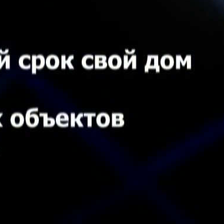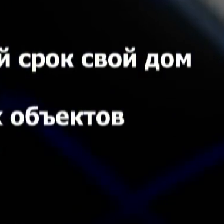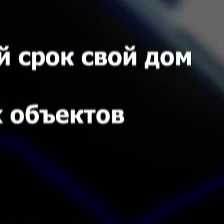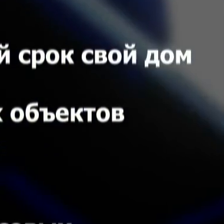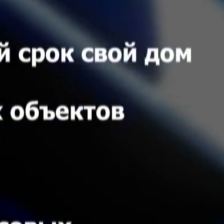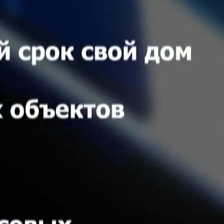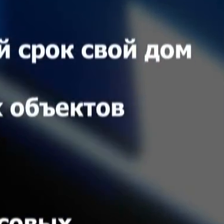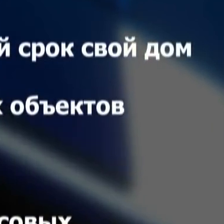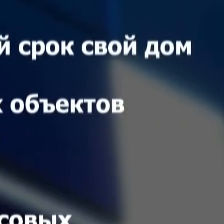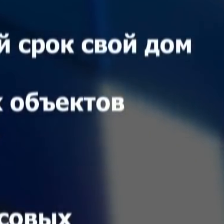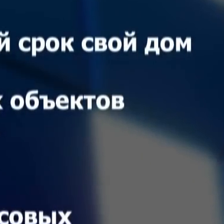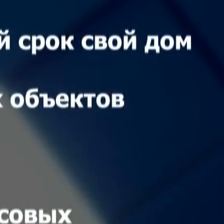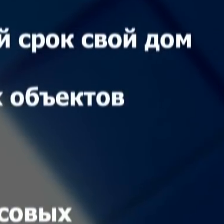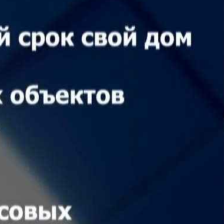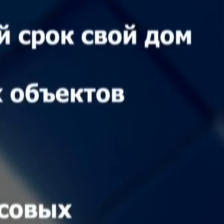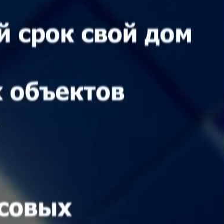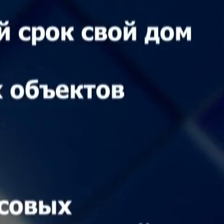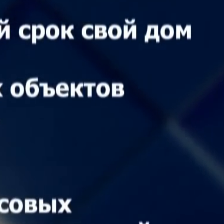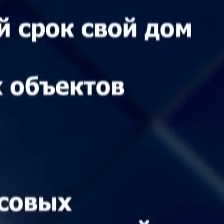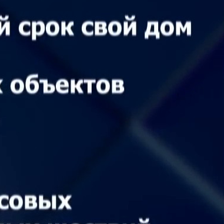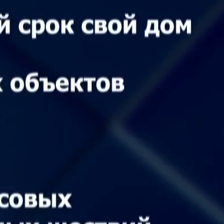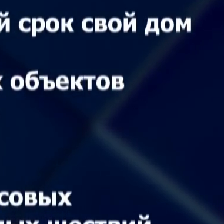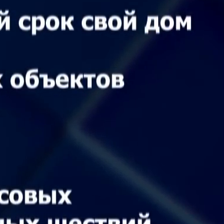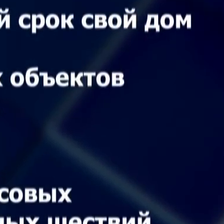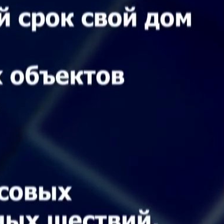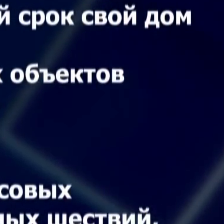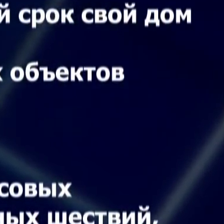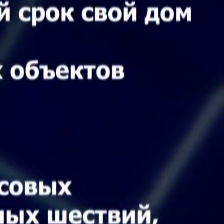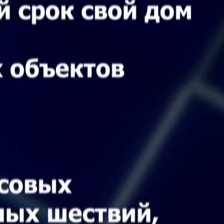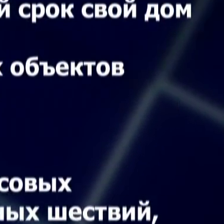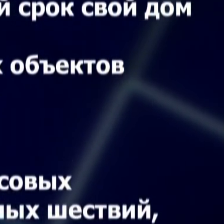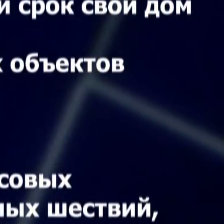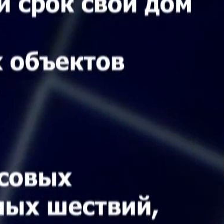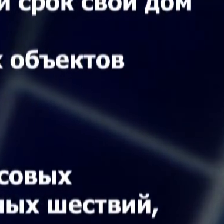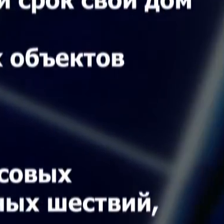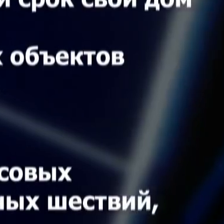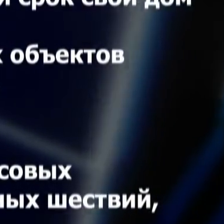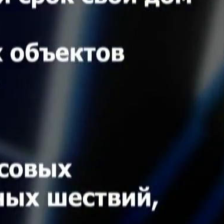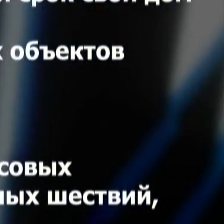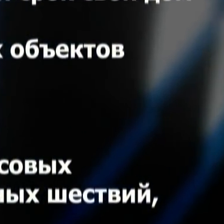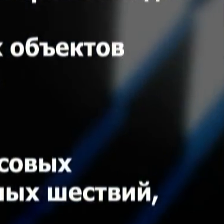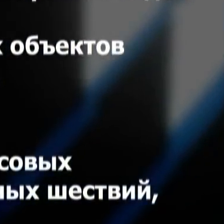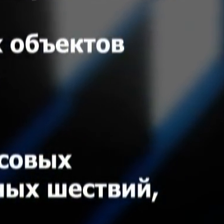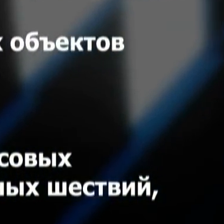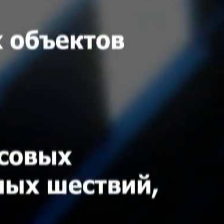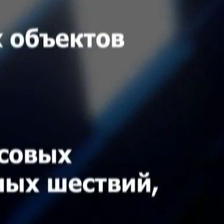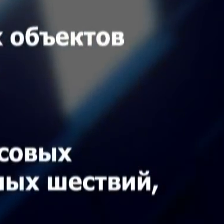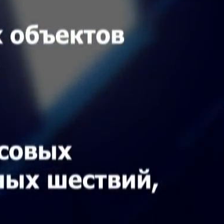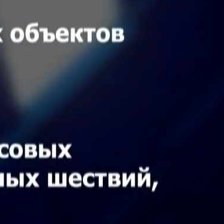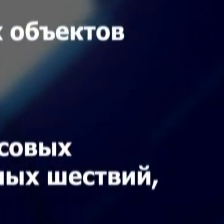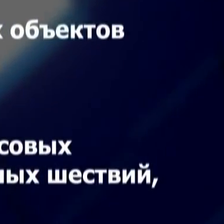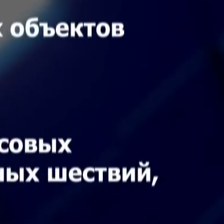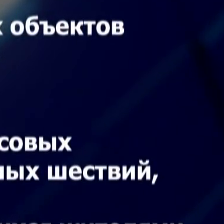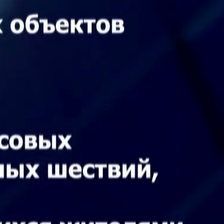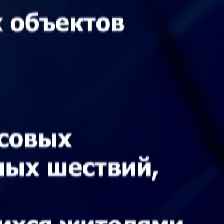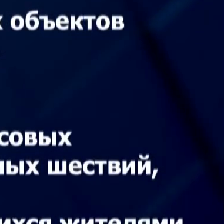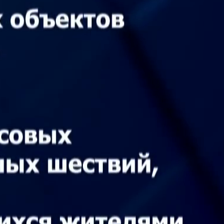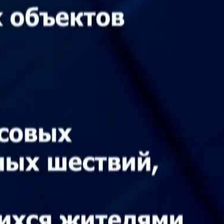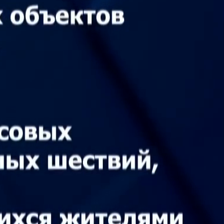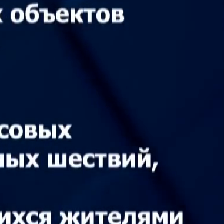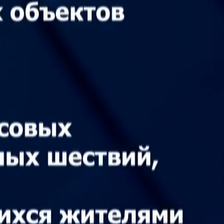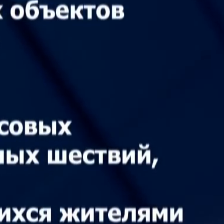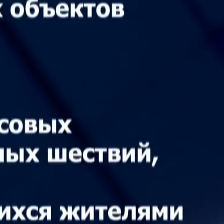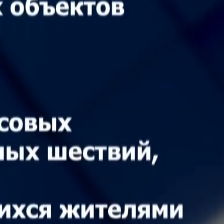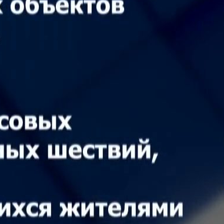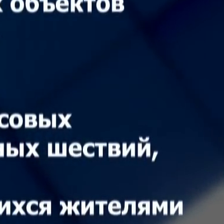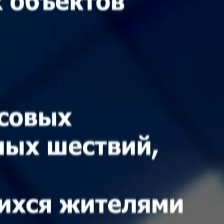обеспечивающих жизнедеятельность населения, подразделения уполномоченных госорганов, ведущих вопросами обороны и внутренних дел, запрещать проведение